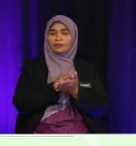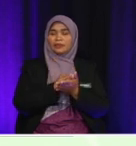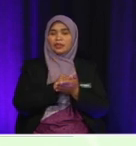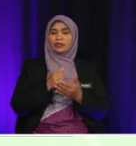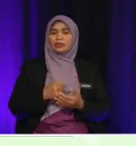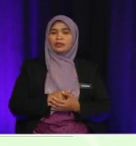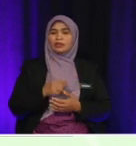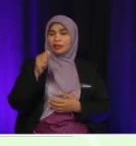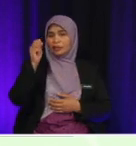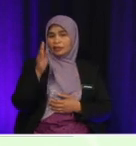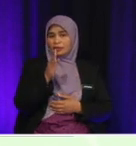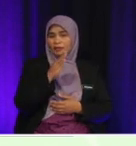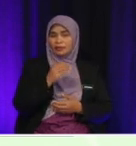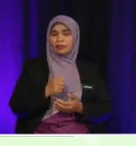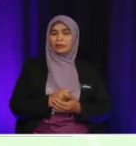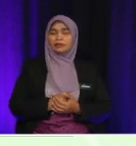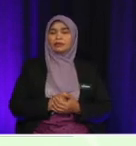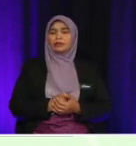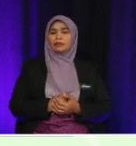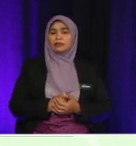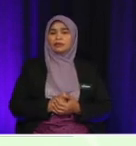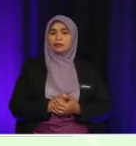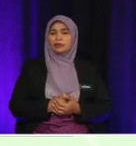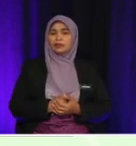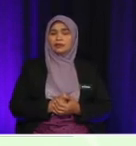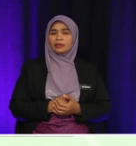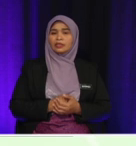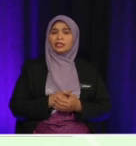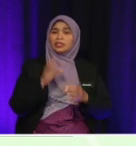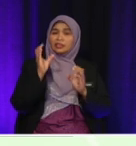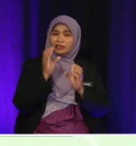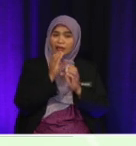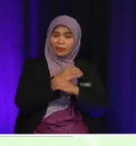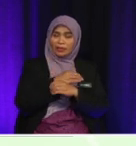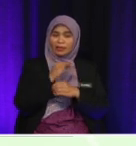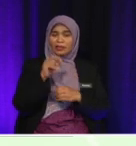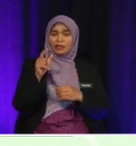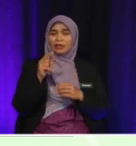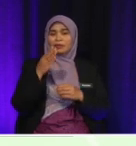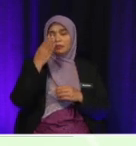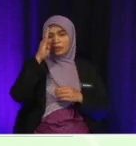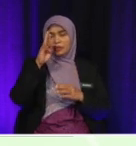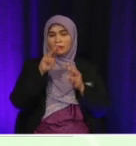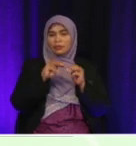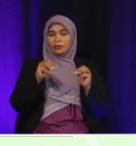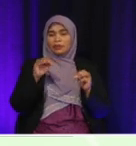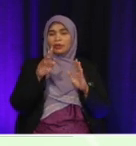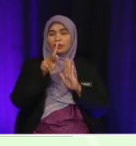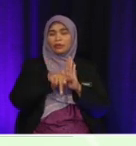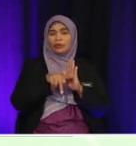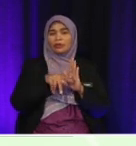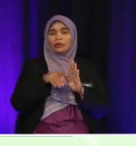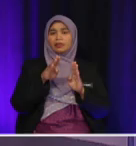warajulani tahabba fillah cabarannya di sini bagi murid-murid yang mungkin kurang berbahasa Arab